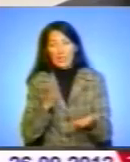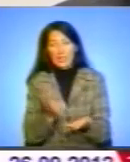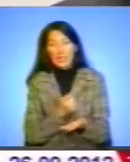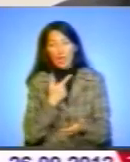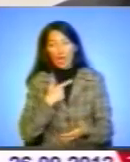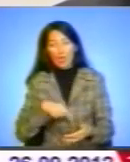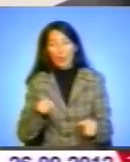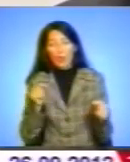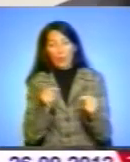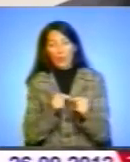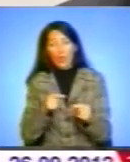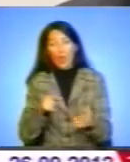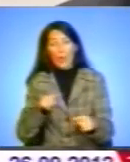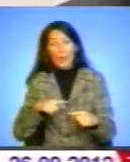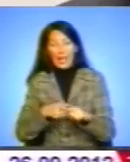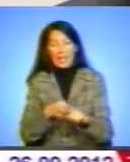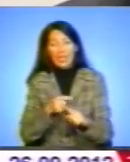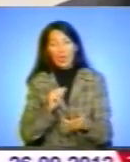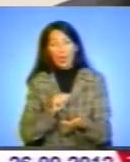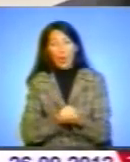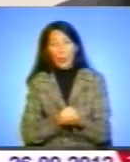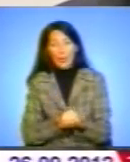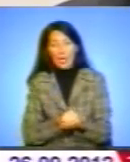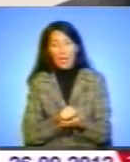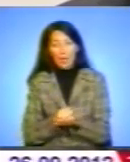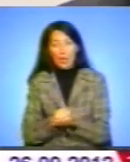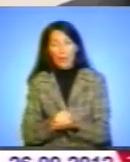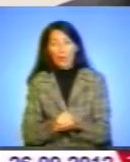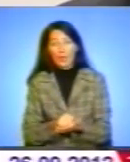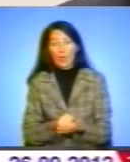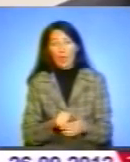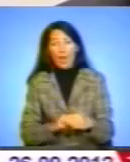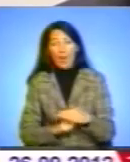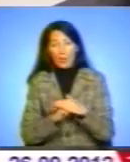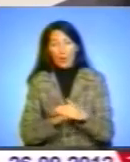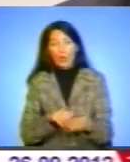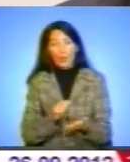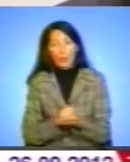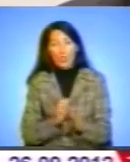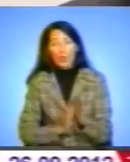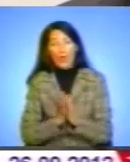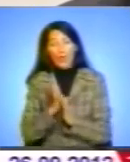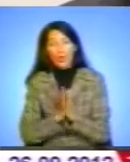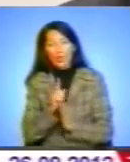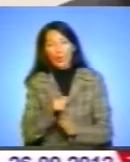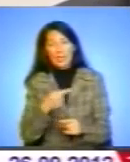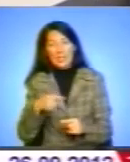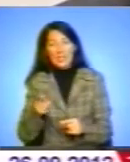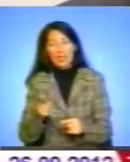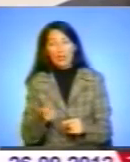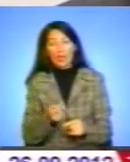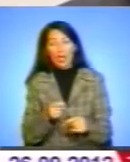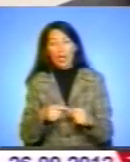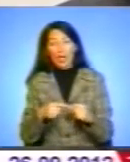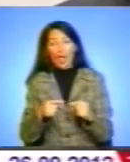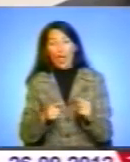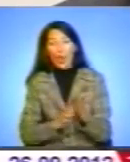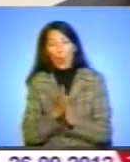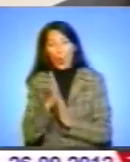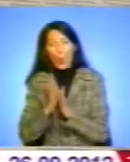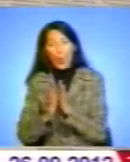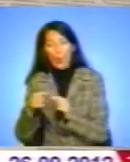відповідну там технічну документацію, обґрунтовану якусь документацію по вирощуванню тої чи іншої культури, обробітку, захисту